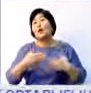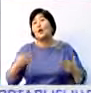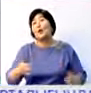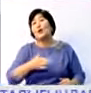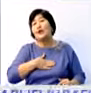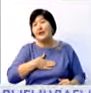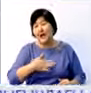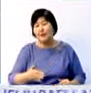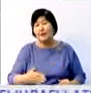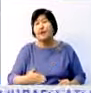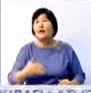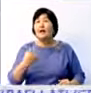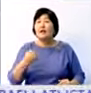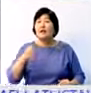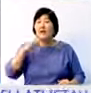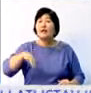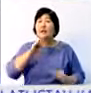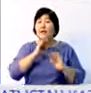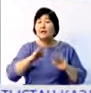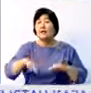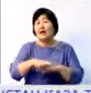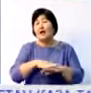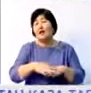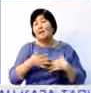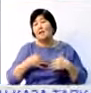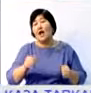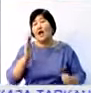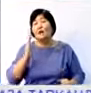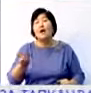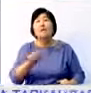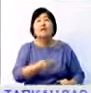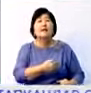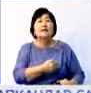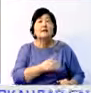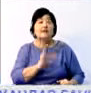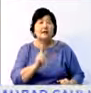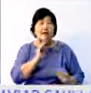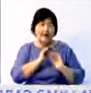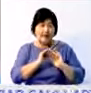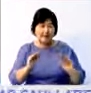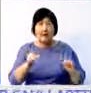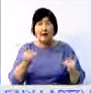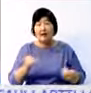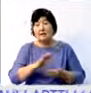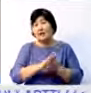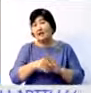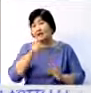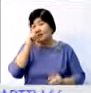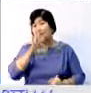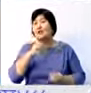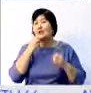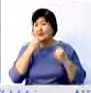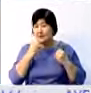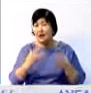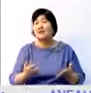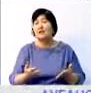рахмет. Еліміз тыныш, халқымыз аман болсын. Біздің тілейтініміз ендігі тыныштық. Қазір жағдай жаман емес, жақсы.